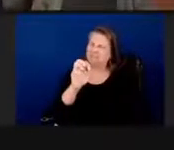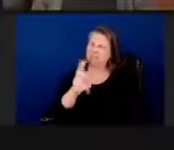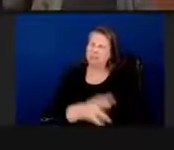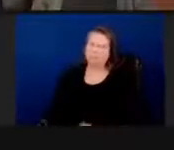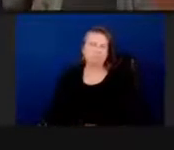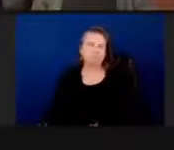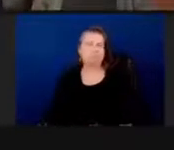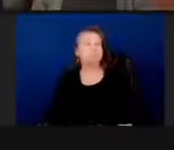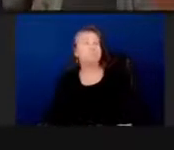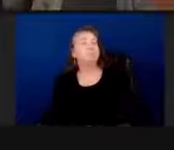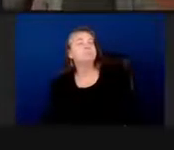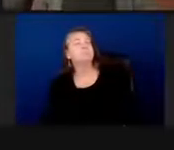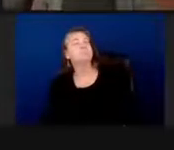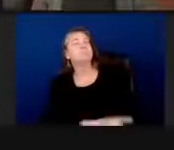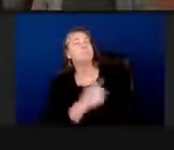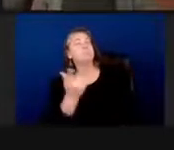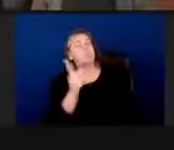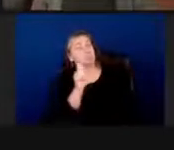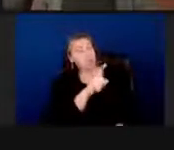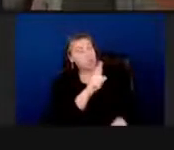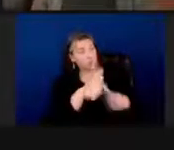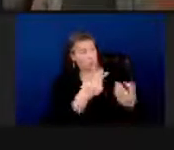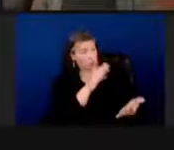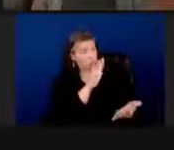Lakini kwa sasa hali haiko hivyo.